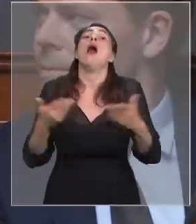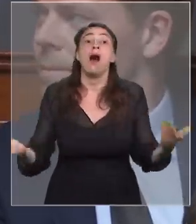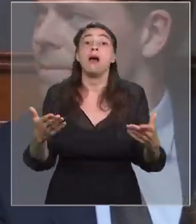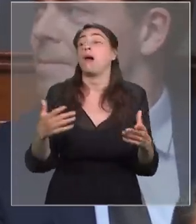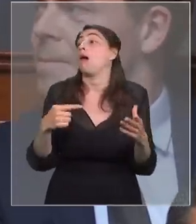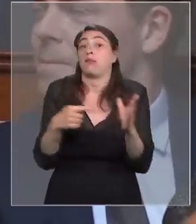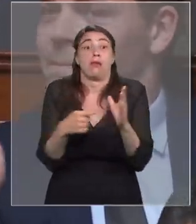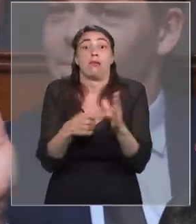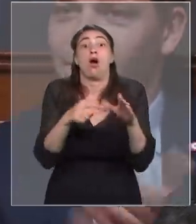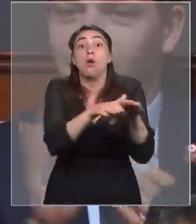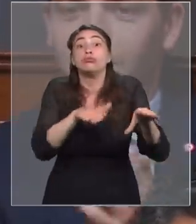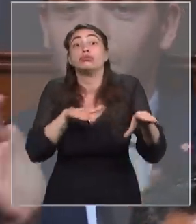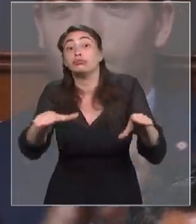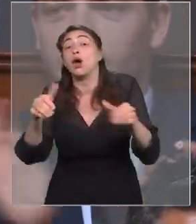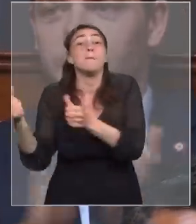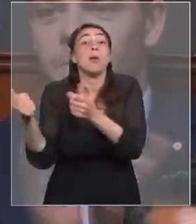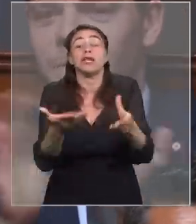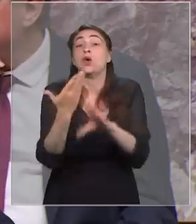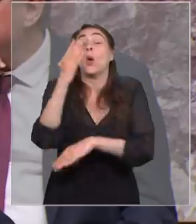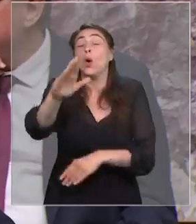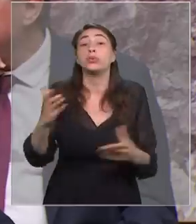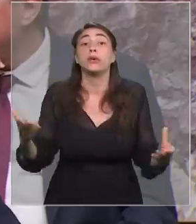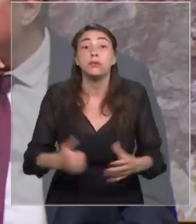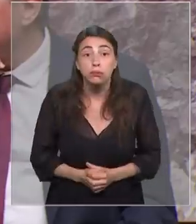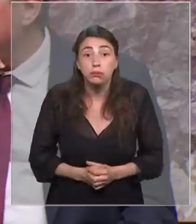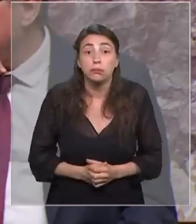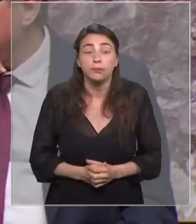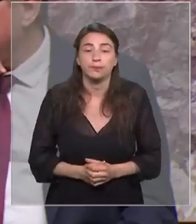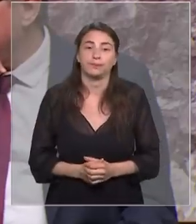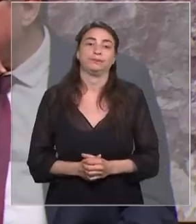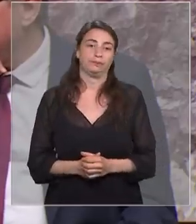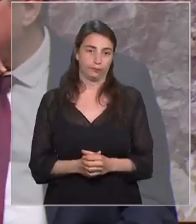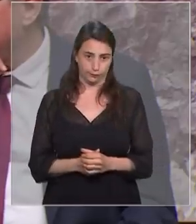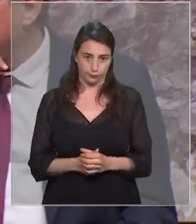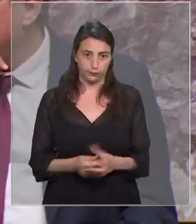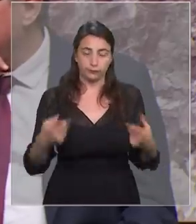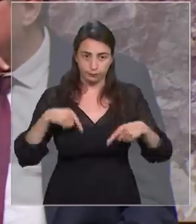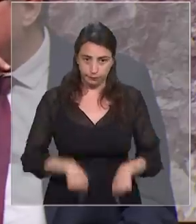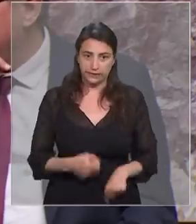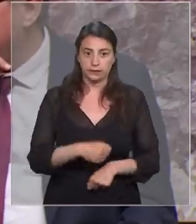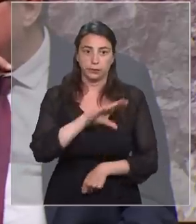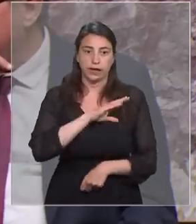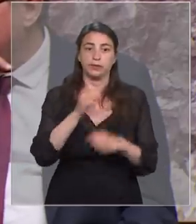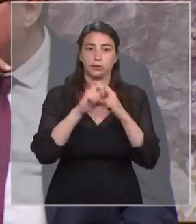contrôle technique ? La parole est à monsieur Clément Beaune, ministre chargé des Transports.